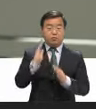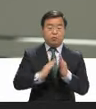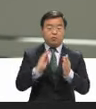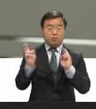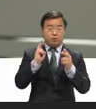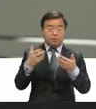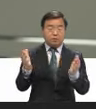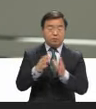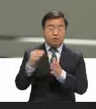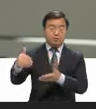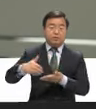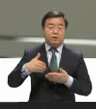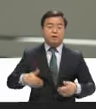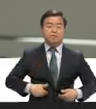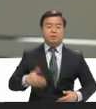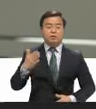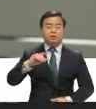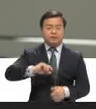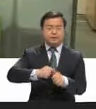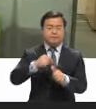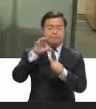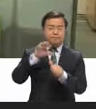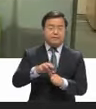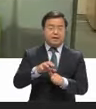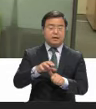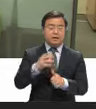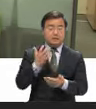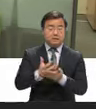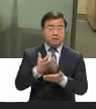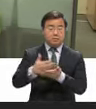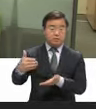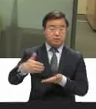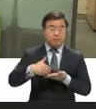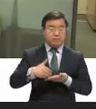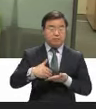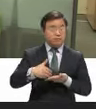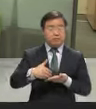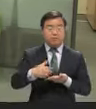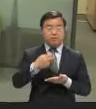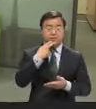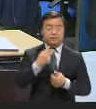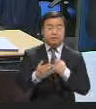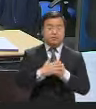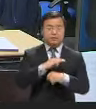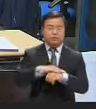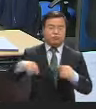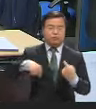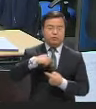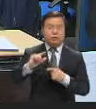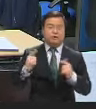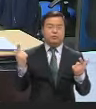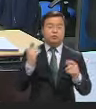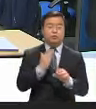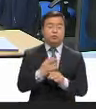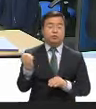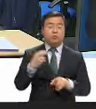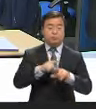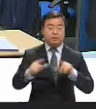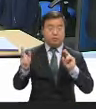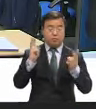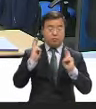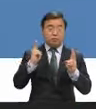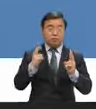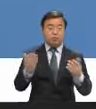하지만 강제할 법적 장치를 마련하지 않아 제대로 운영되지 않고 있는 겁니다. 또 민간기업의 경우 고용노동부